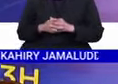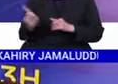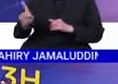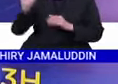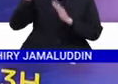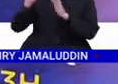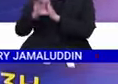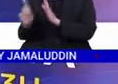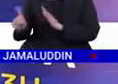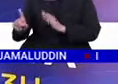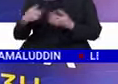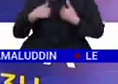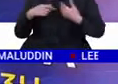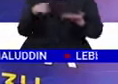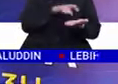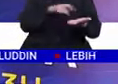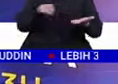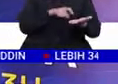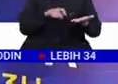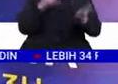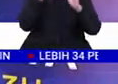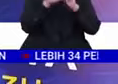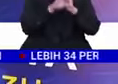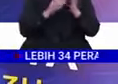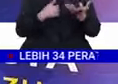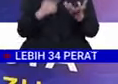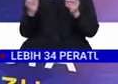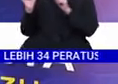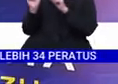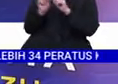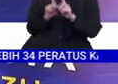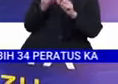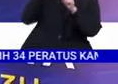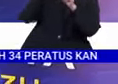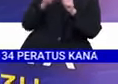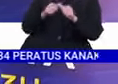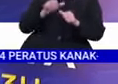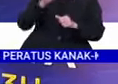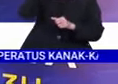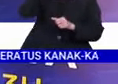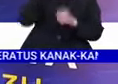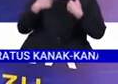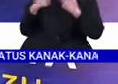timer ini sebab Hai generasi diadakan di ngerjain